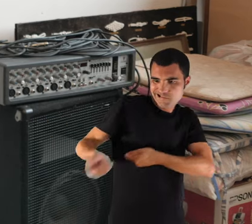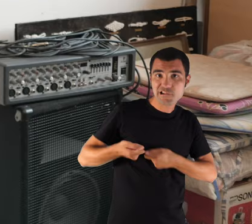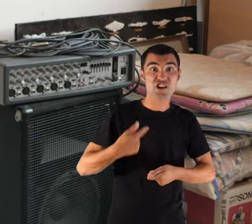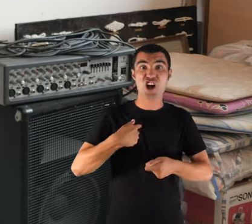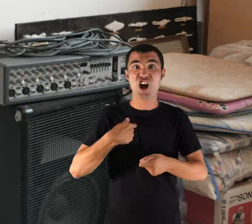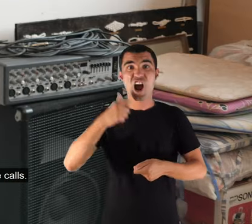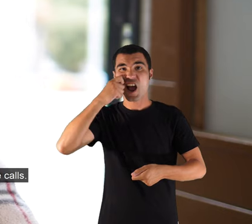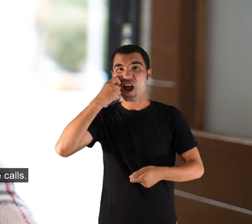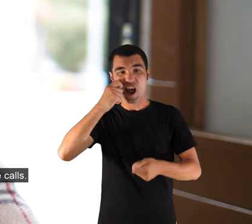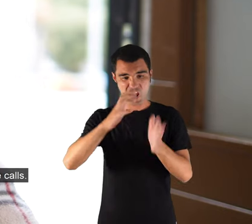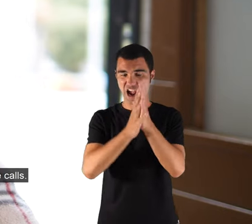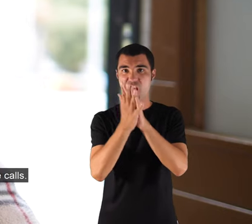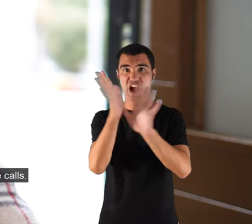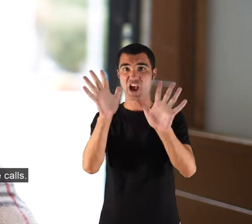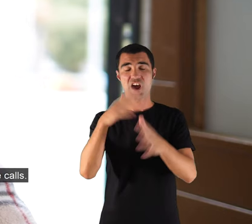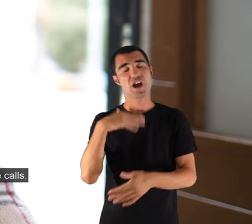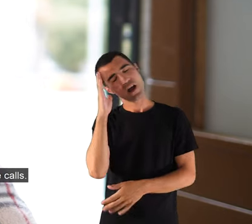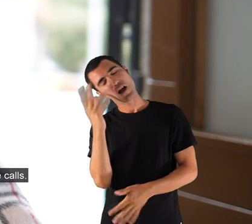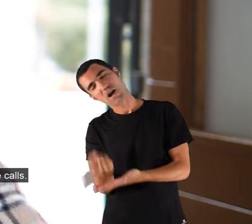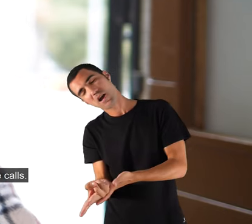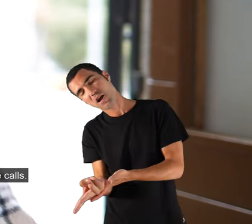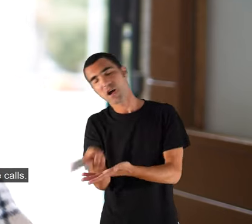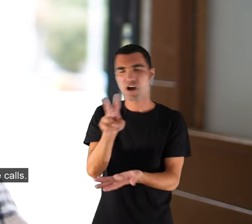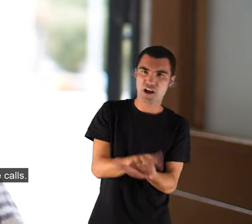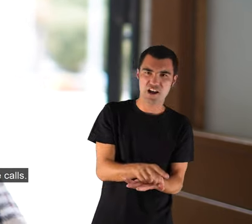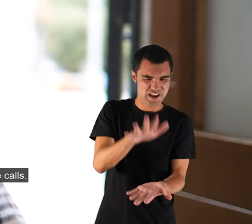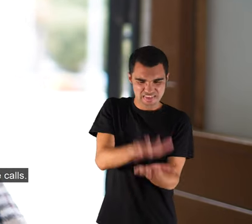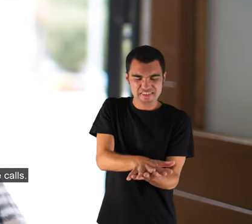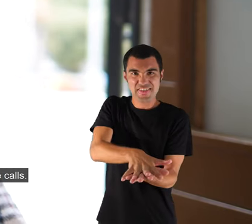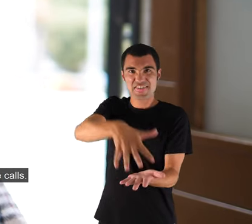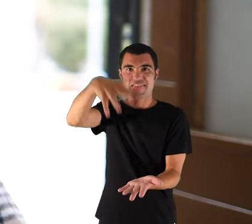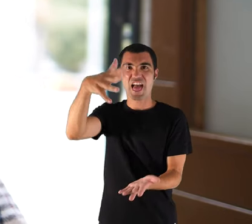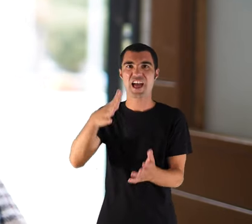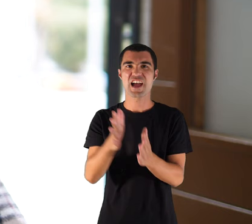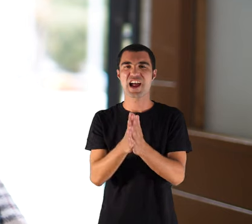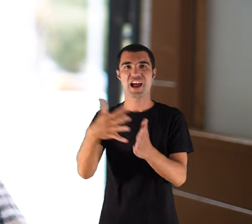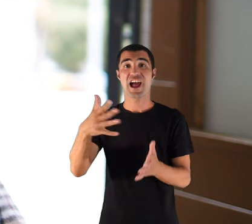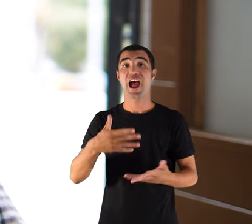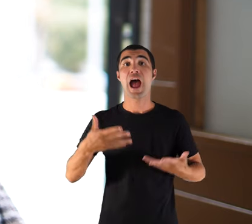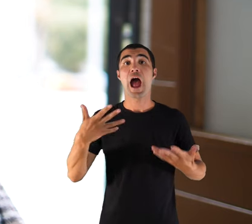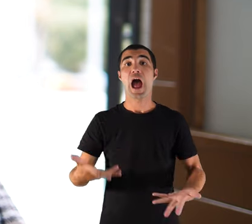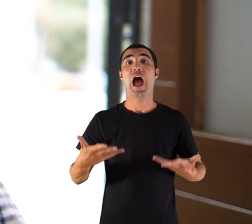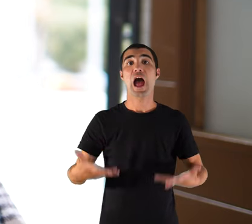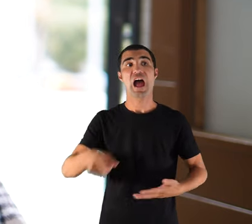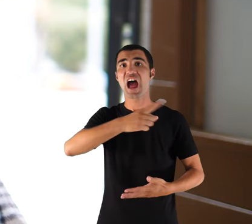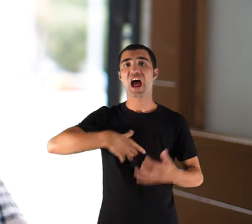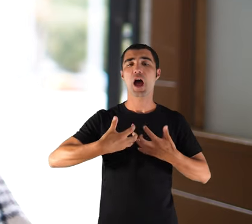tenia un cais que quan me girava dins el llit, les mans s'aferraven en el llençol de cais. I ara no, ara tenen